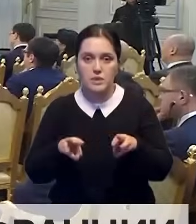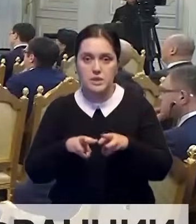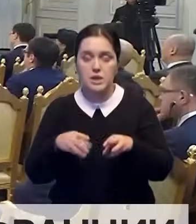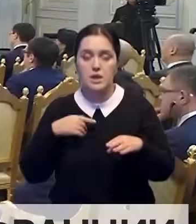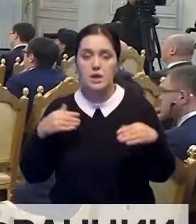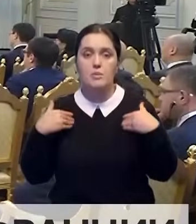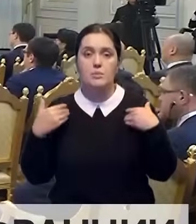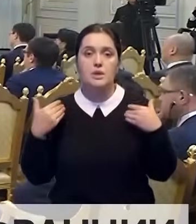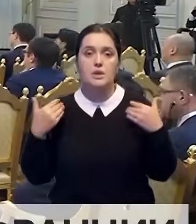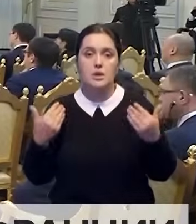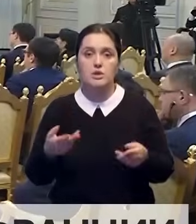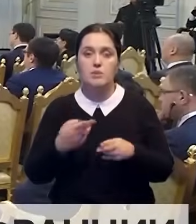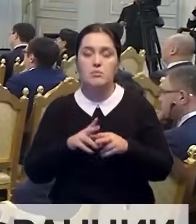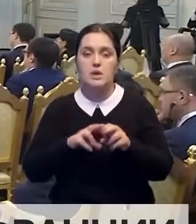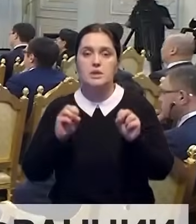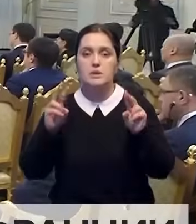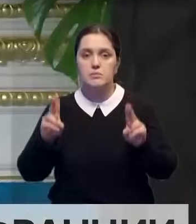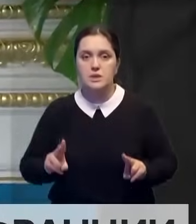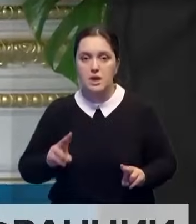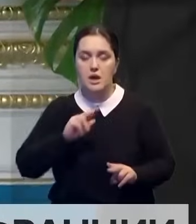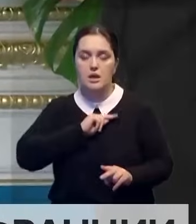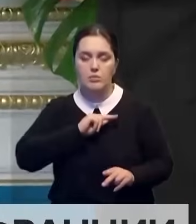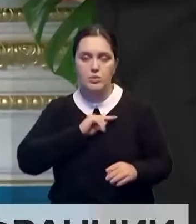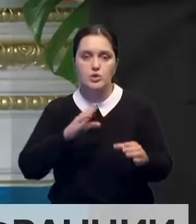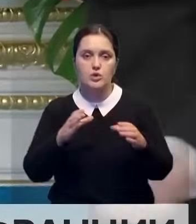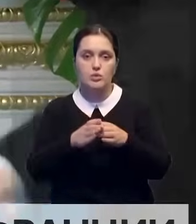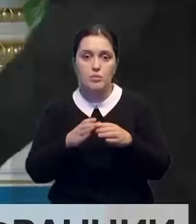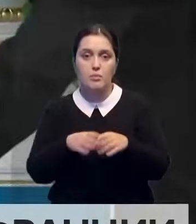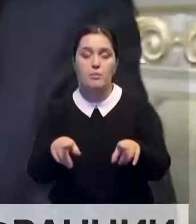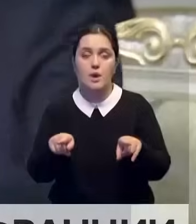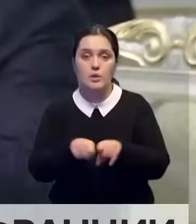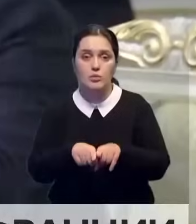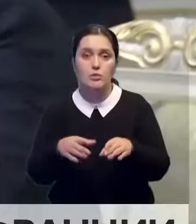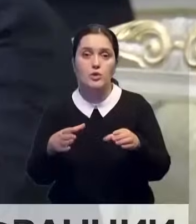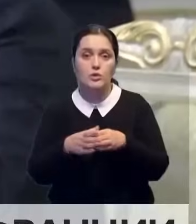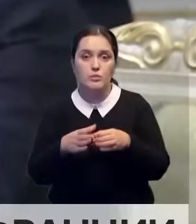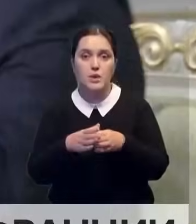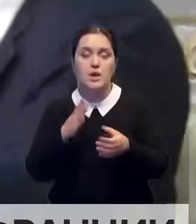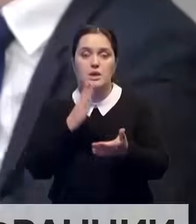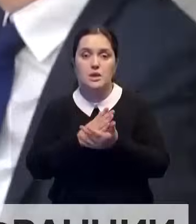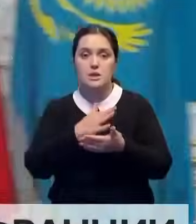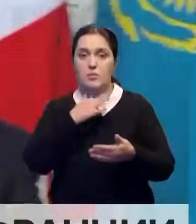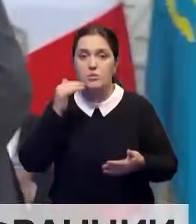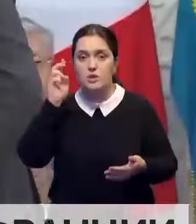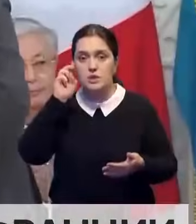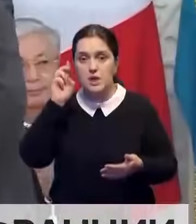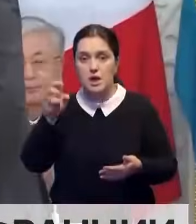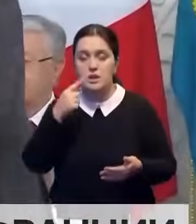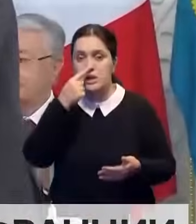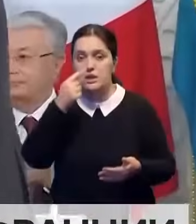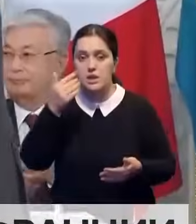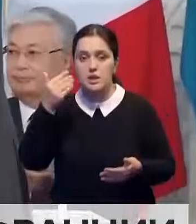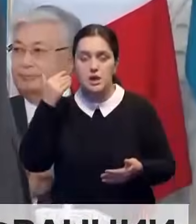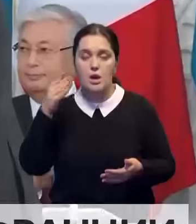я предложил создать специальную рабочую группу. Подобные группы у Казахстана есть со многими странами-партнерами. Недавно такая